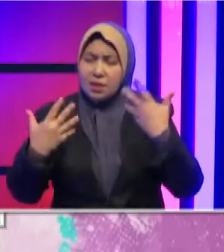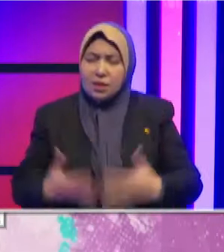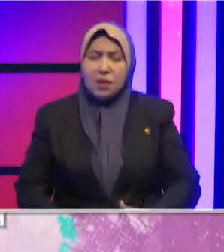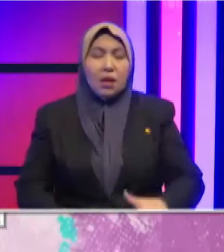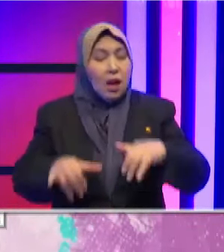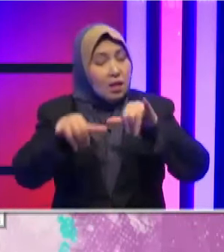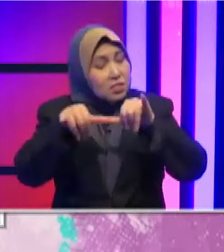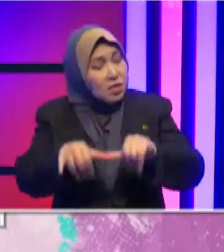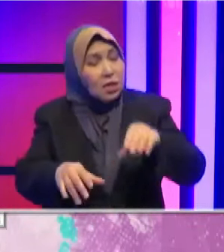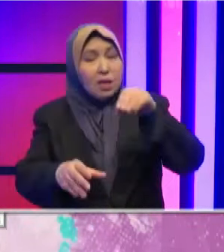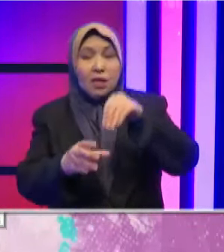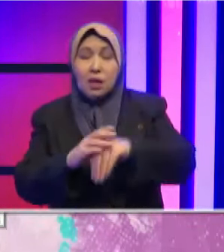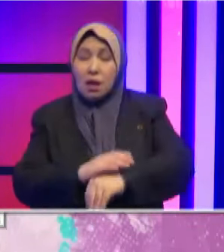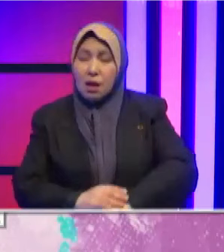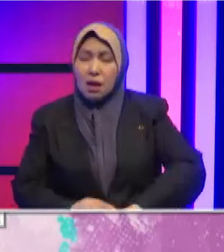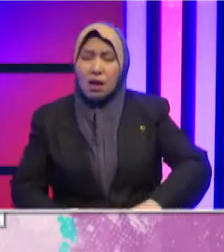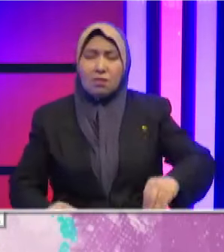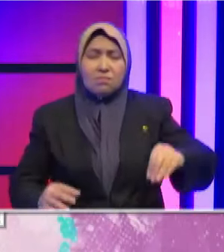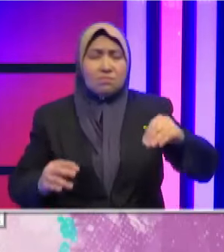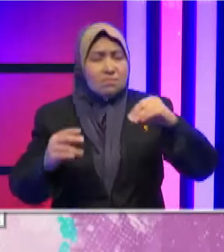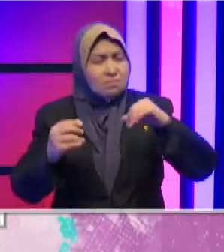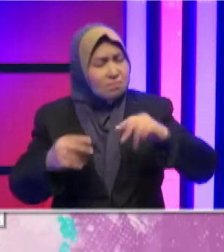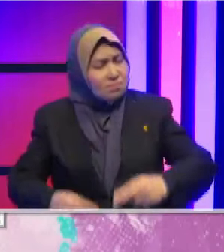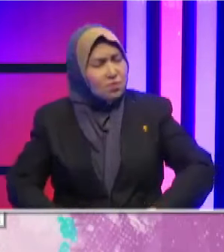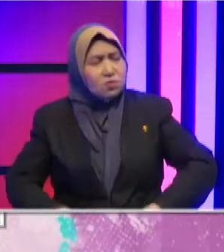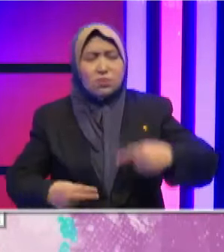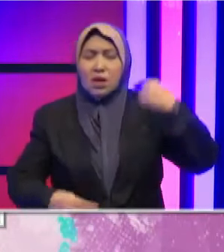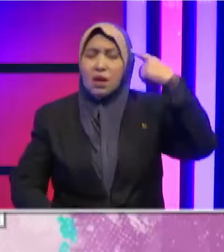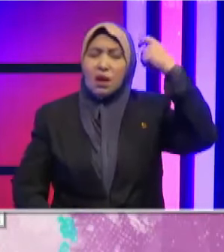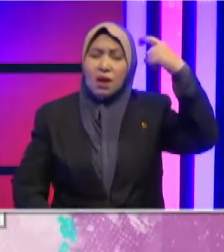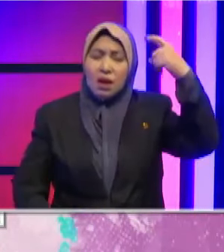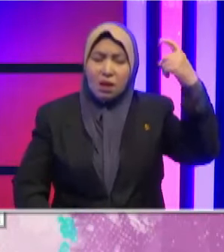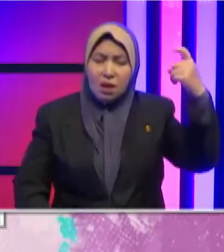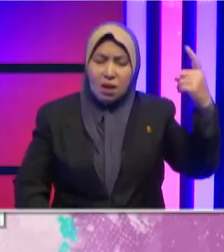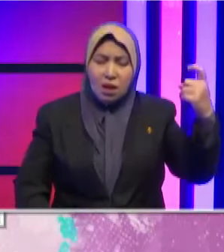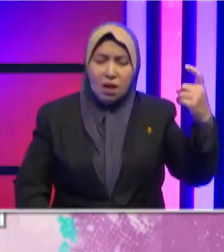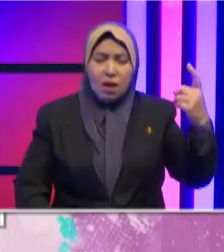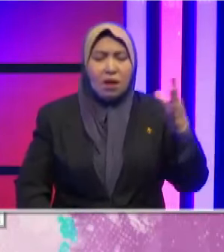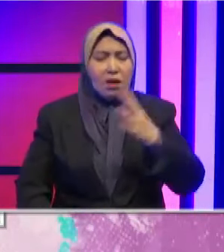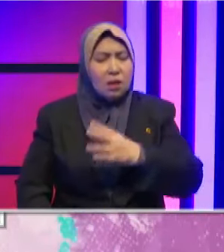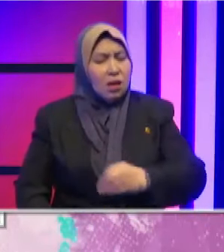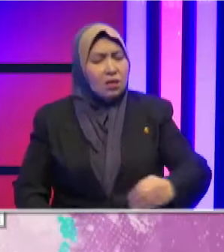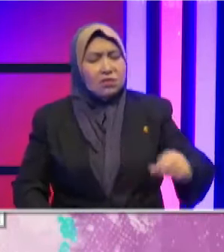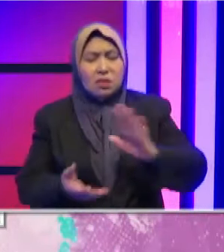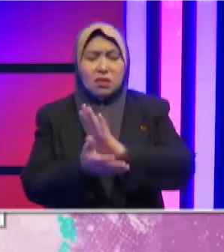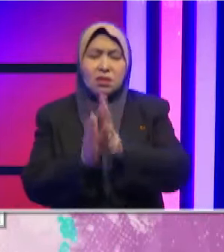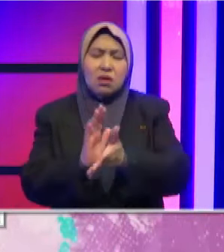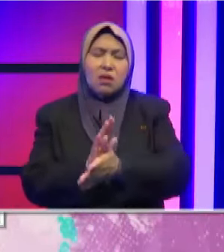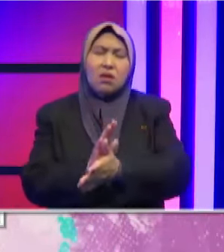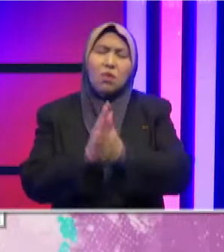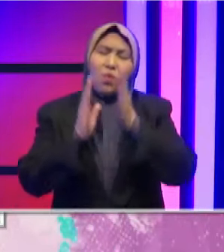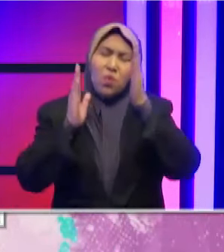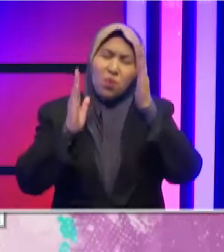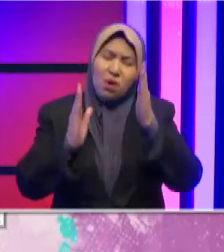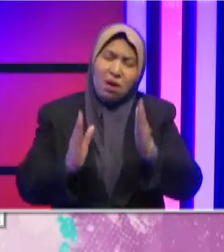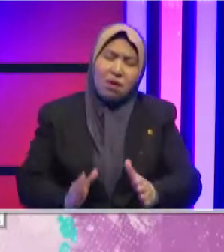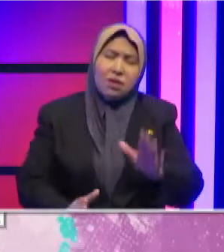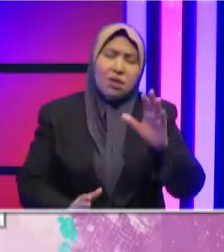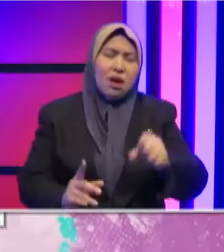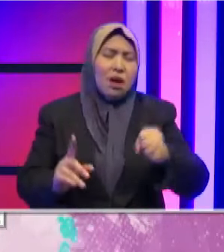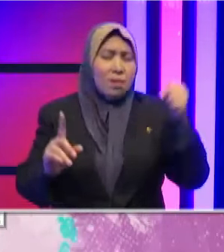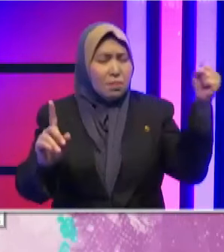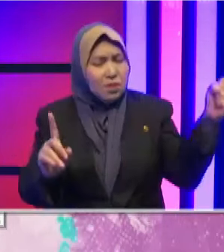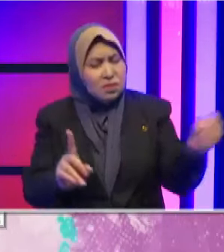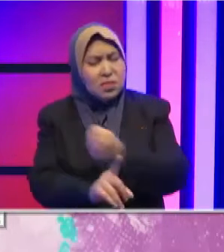Naswa flight ynhh adzim Muna